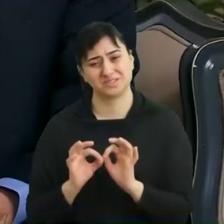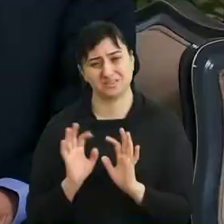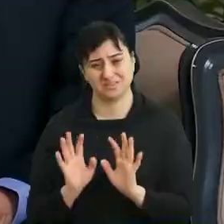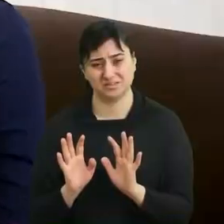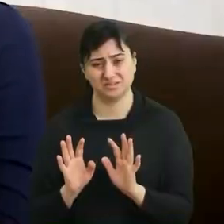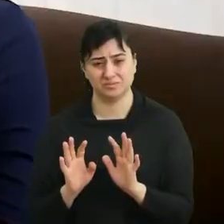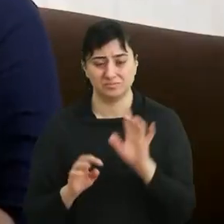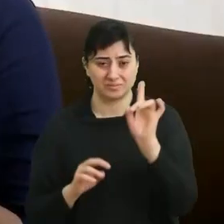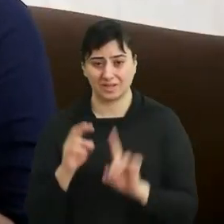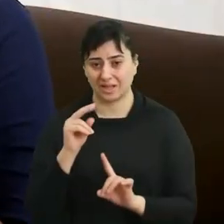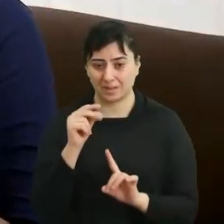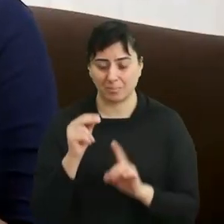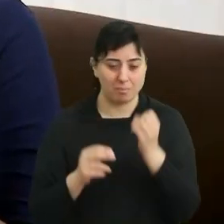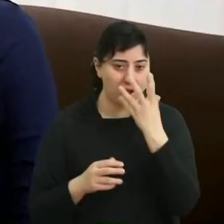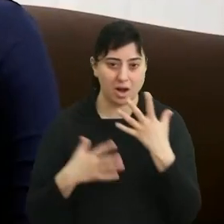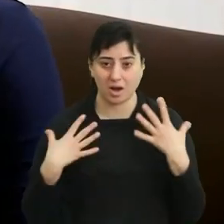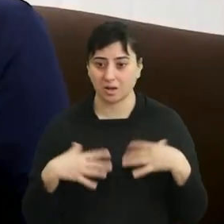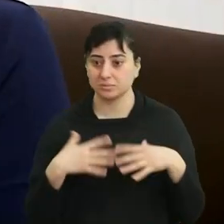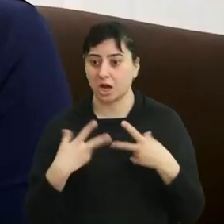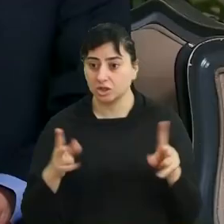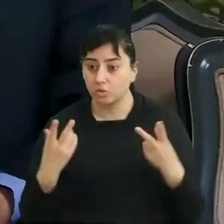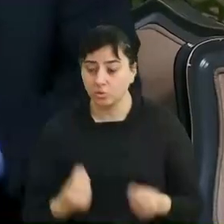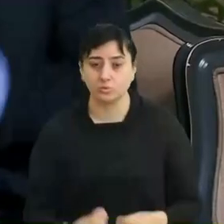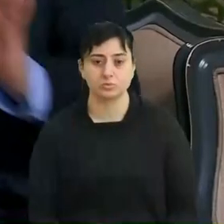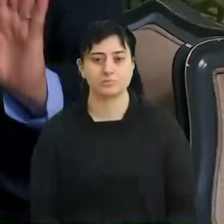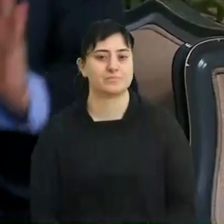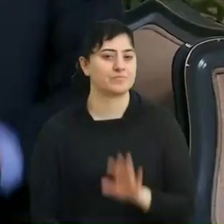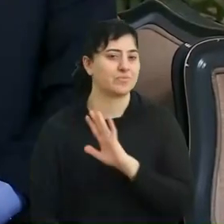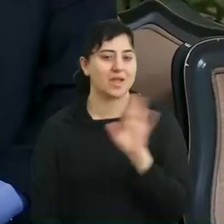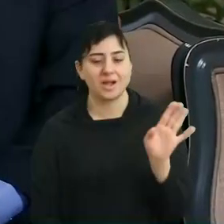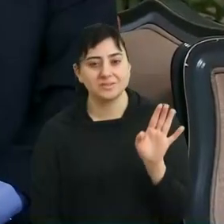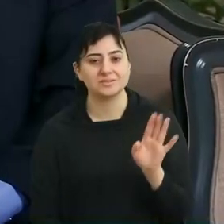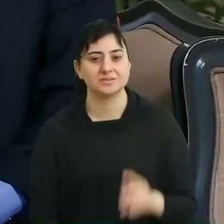Ay yoksa ilkbahar yaz koleksiyonları mı açıklandı ha? Hayır.